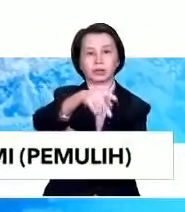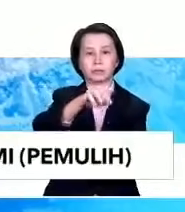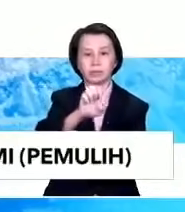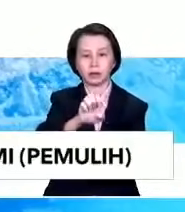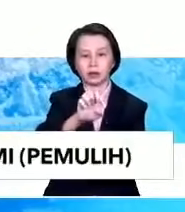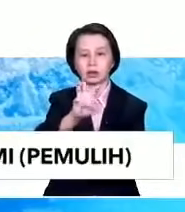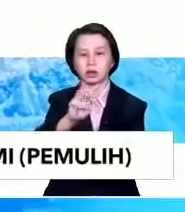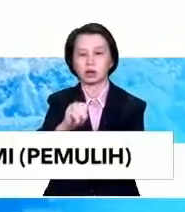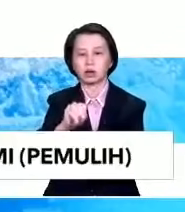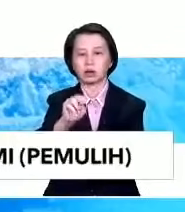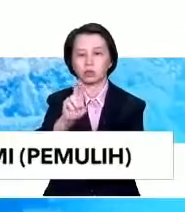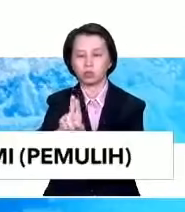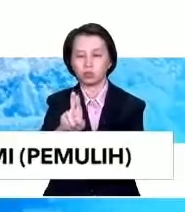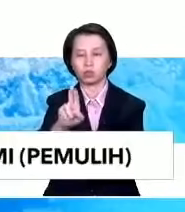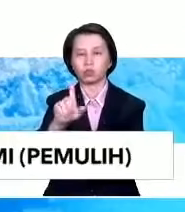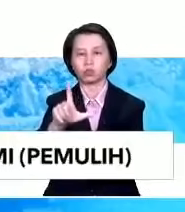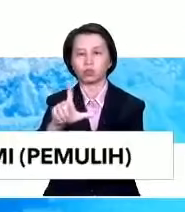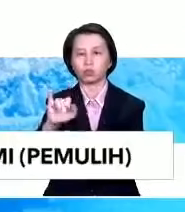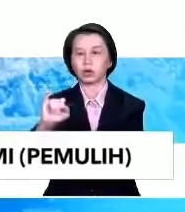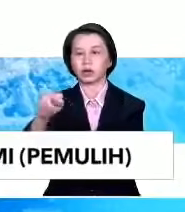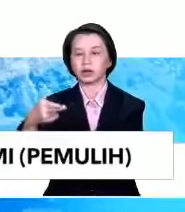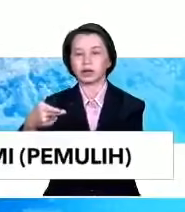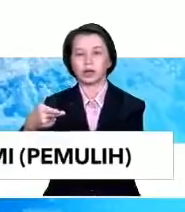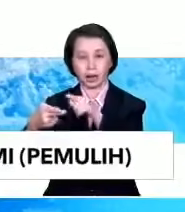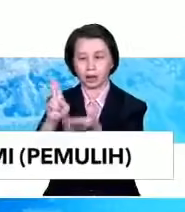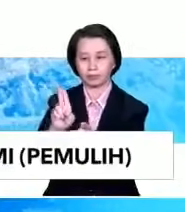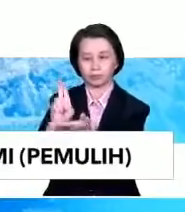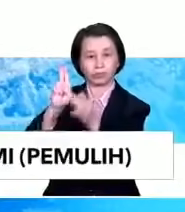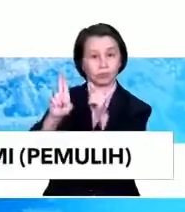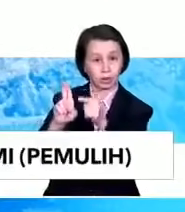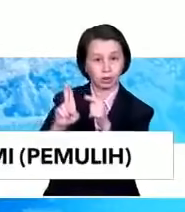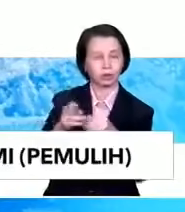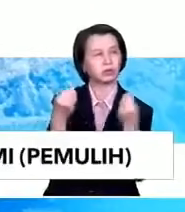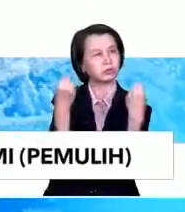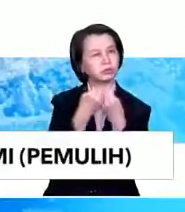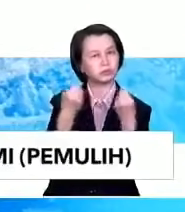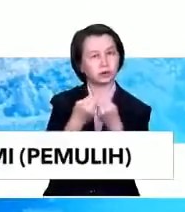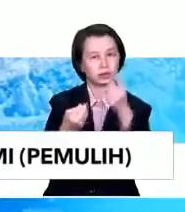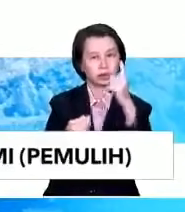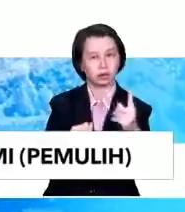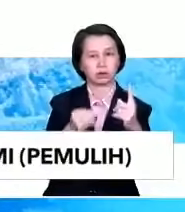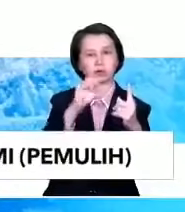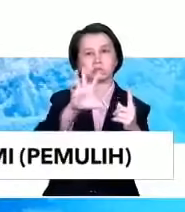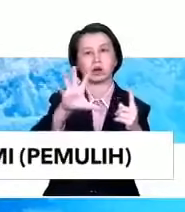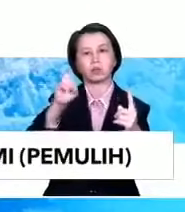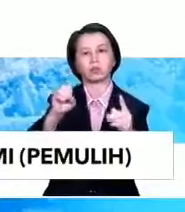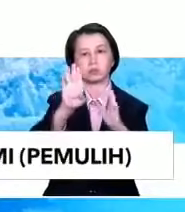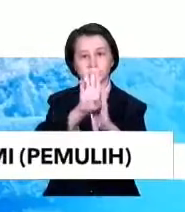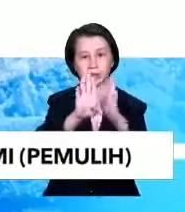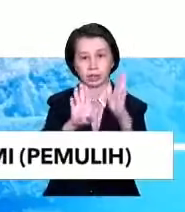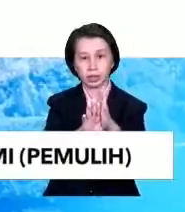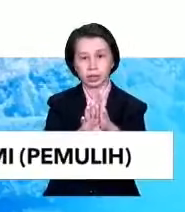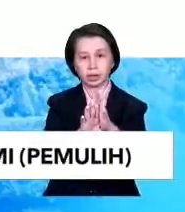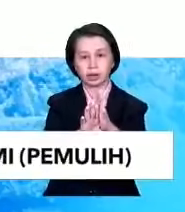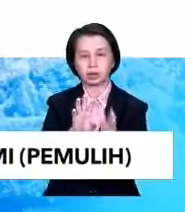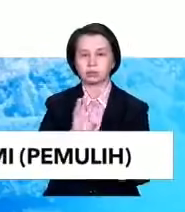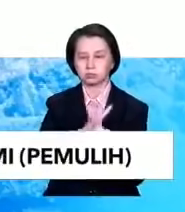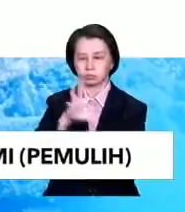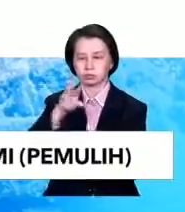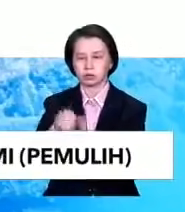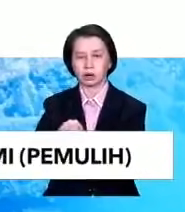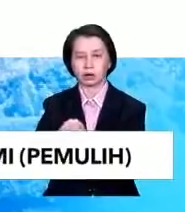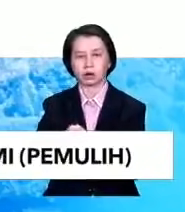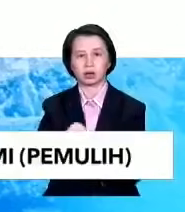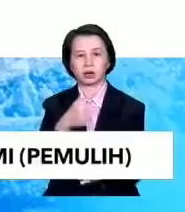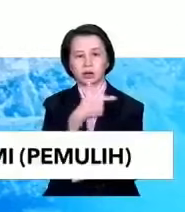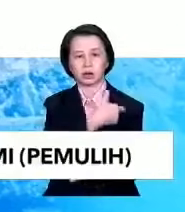Nilai keseluruhan pakej pemulih berjumlah RM150 bilion, merangkumi